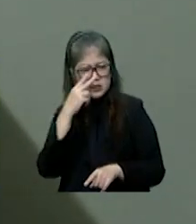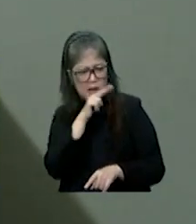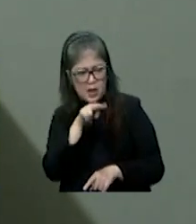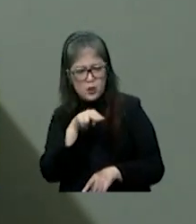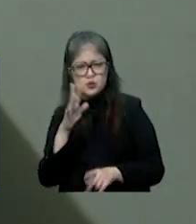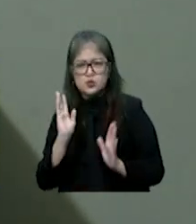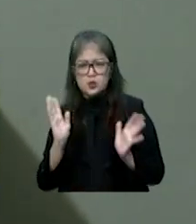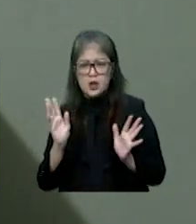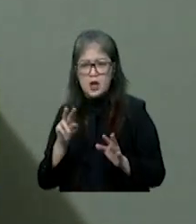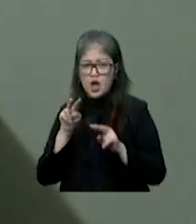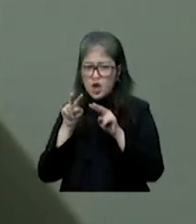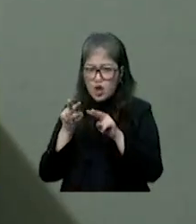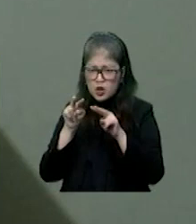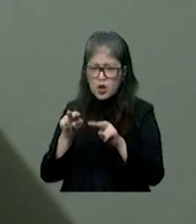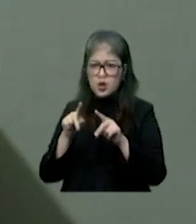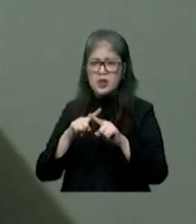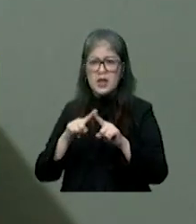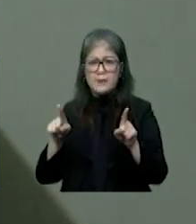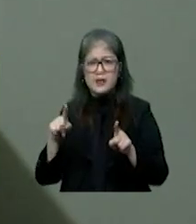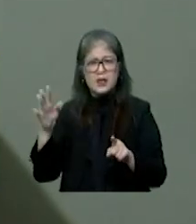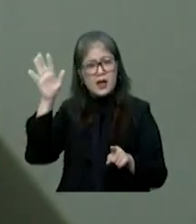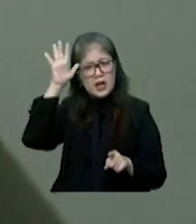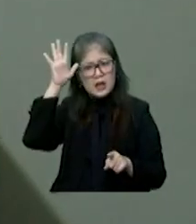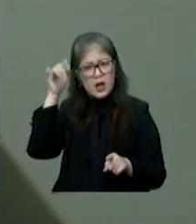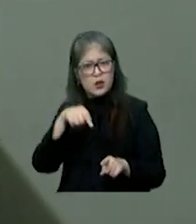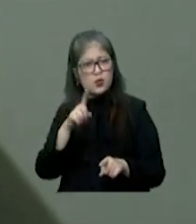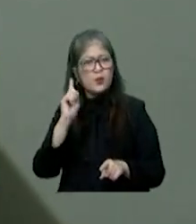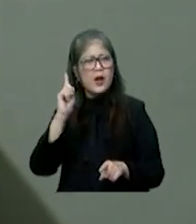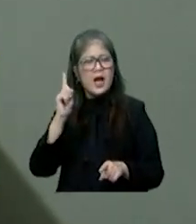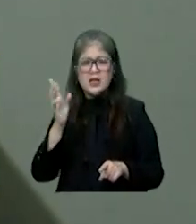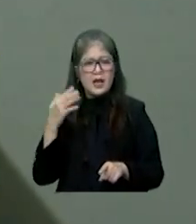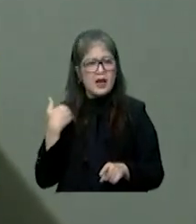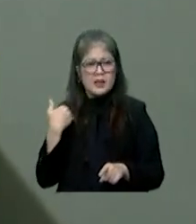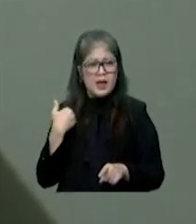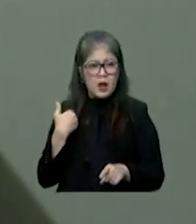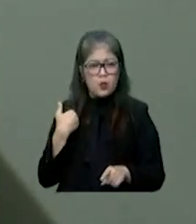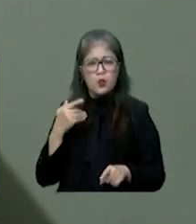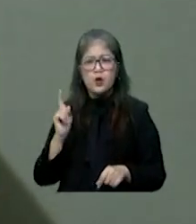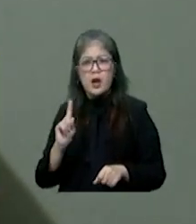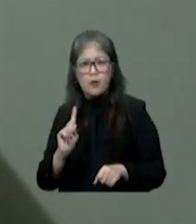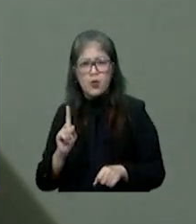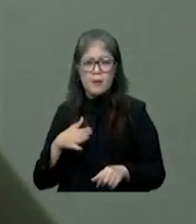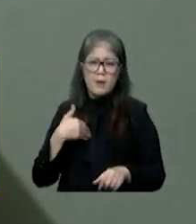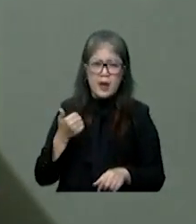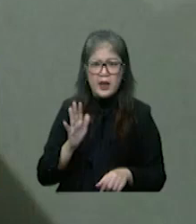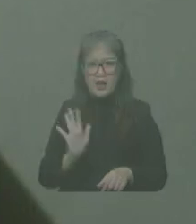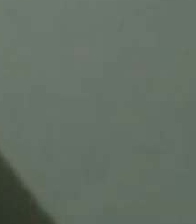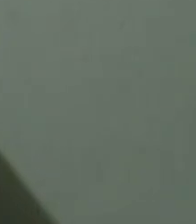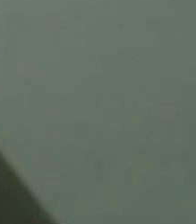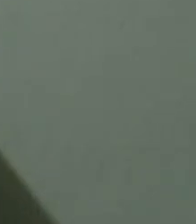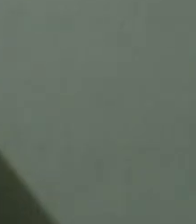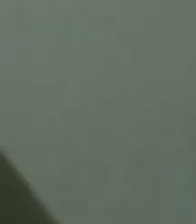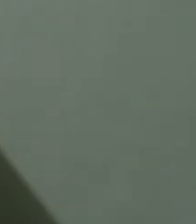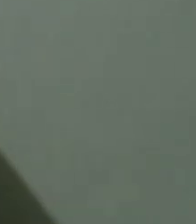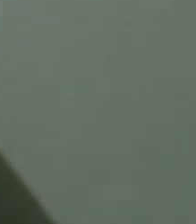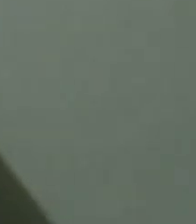filter. Mereka menonton tanpa tahu bahwa ini bahaya atau tidak, ini pantas atau tidak, ini baik atau tidak. Nah, semua itu tanggung